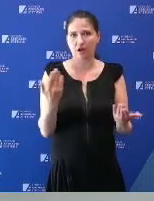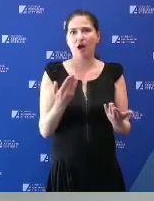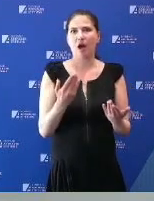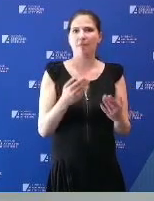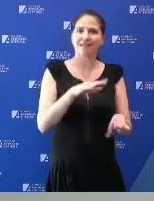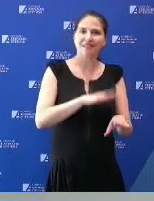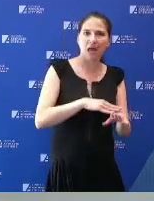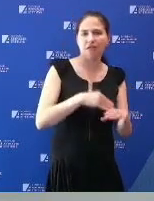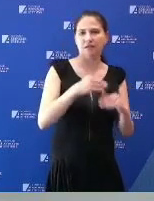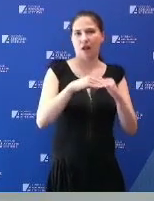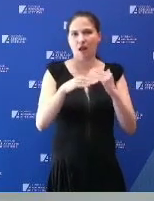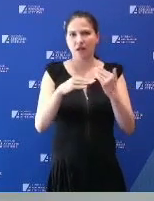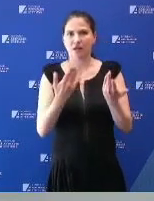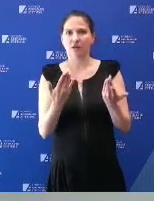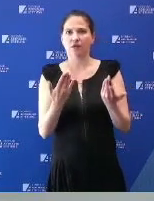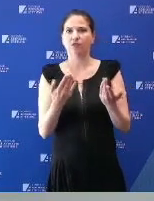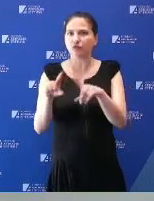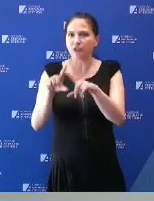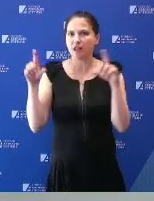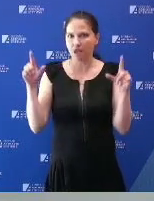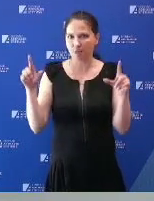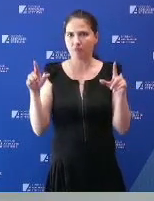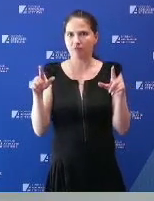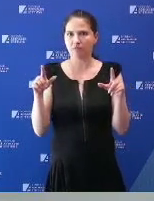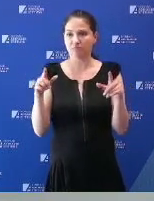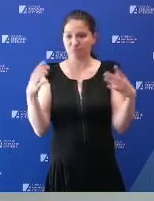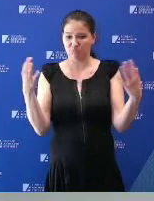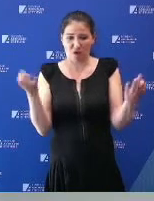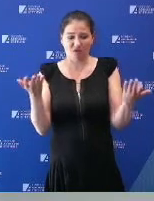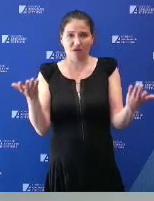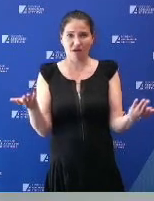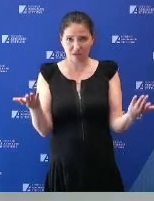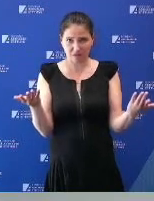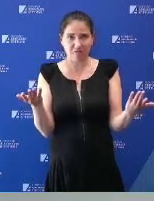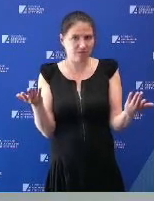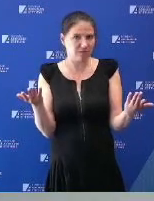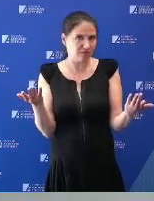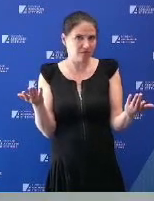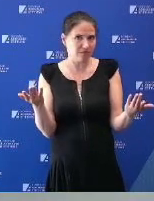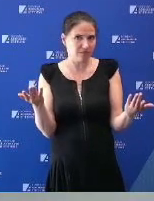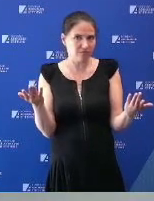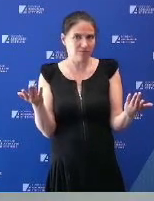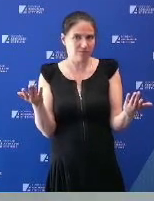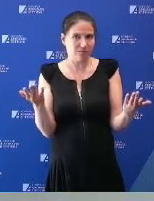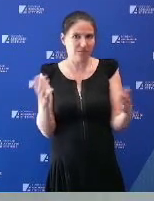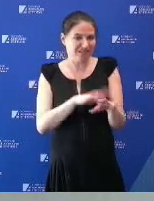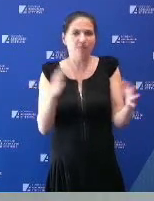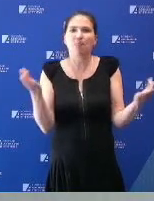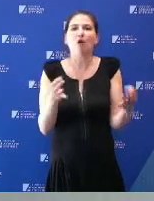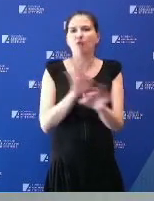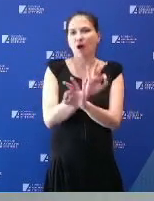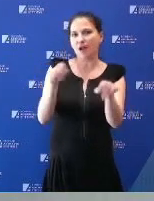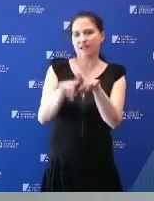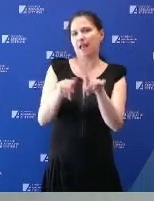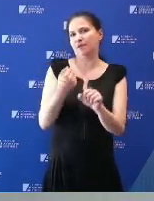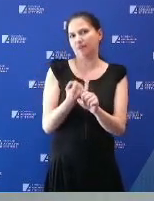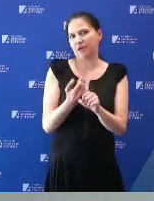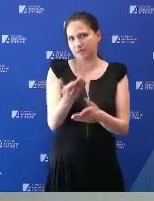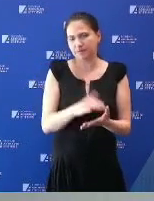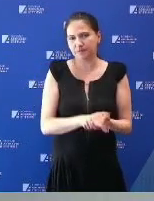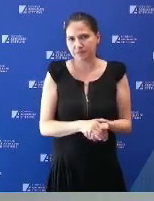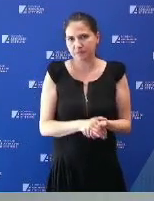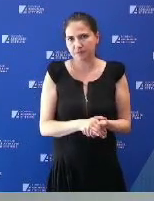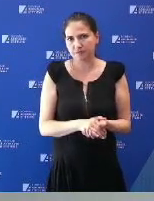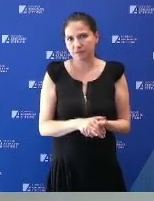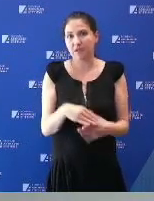und Unternehmen für die Neugestaltung von Arbeitsplätzen benötigen, hat sich kaum verändert. Sie brauchen Zeit, weil der